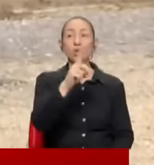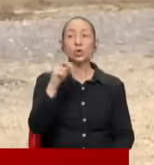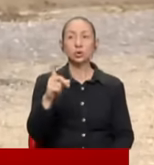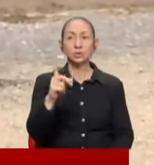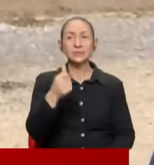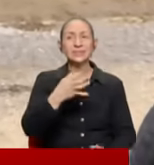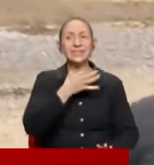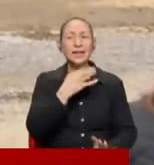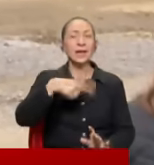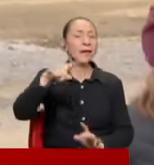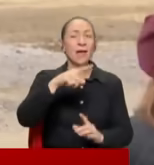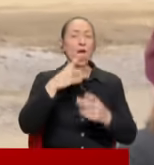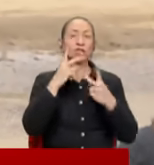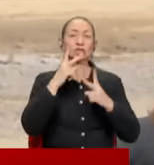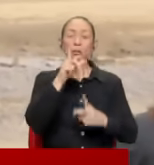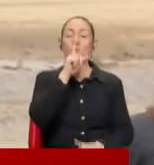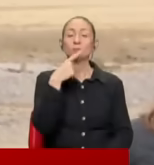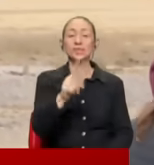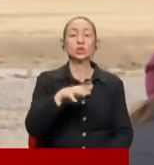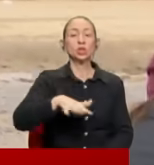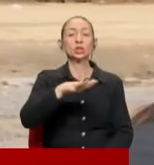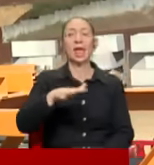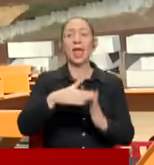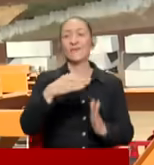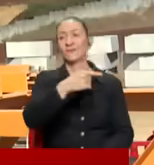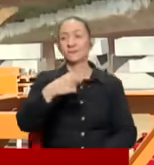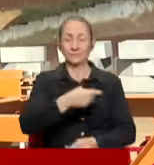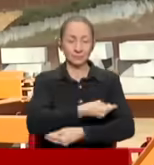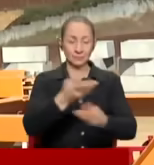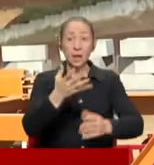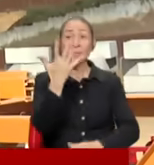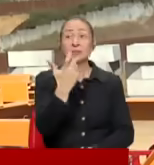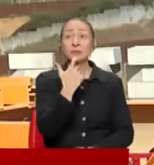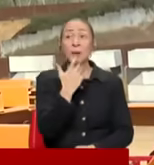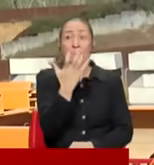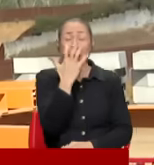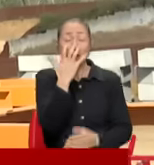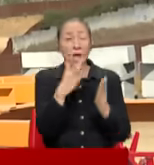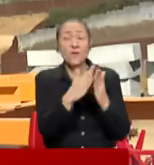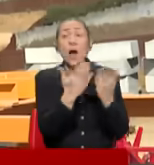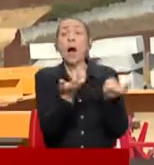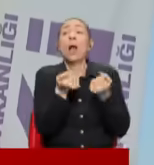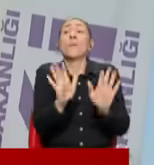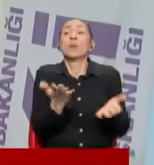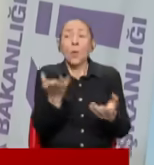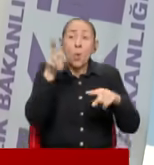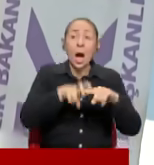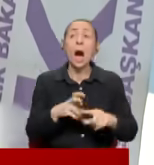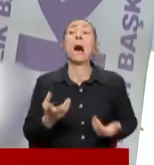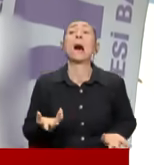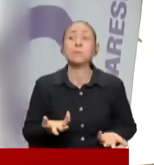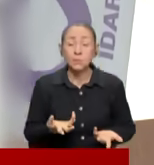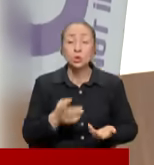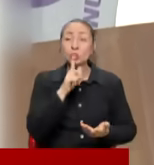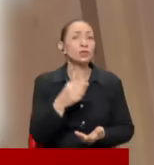Murat 2019'da dar gelirli aileler için açıklandı 100 bin sosyal konut projesi ama 5 yıldır bekledikleri konutlara bir türlü kavuşamadıkları